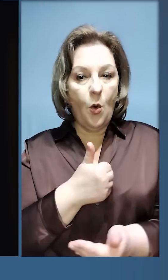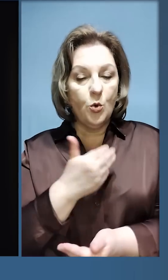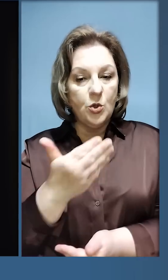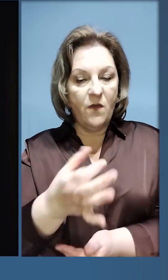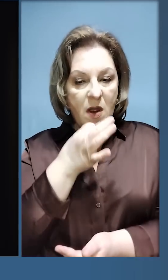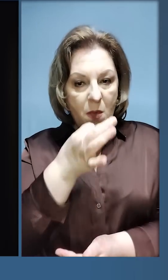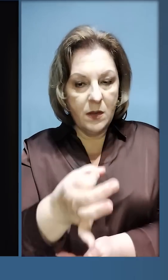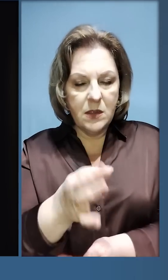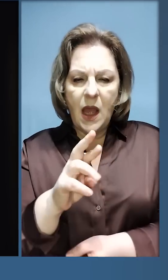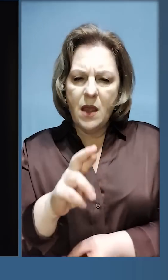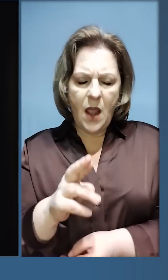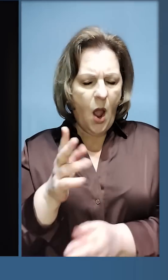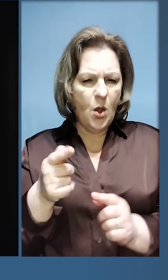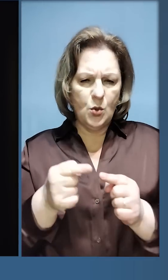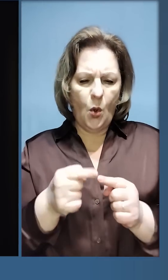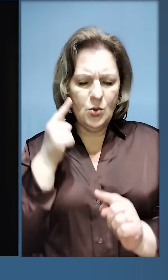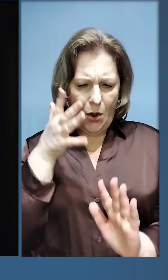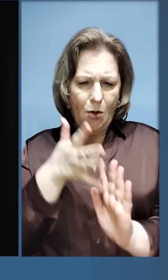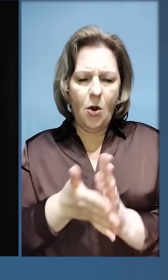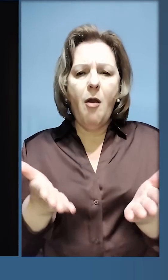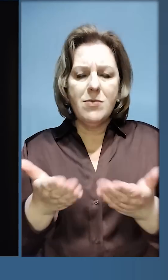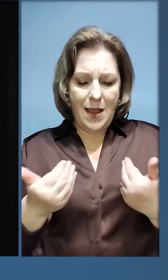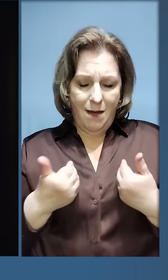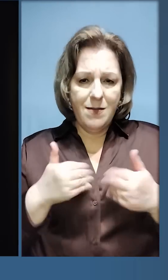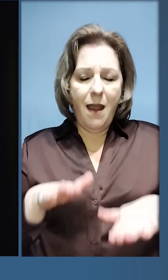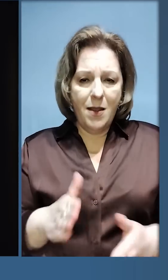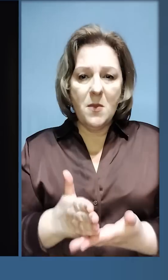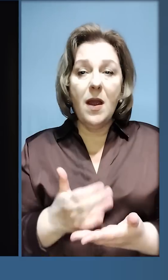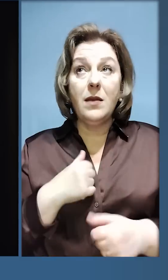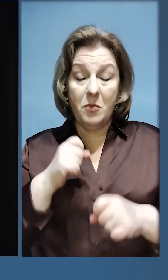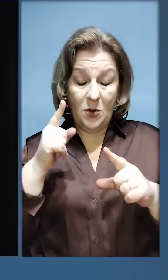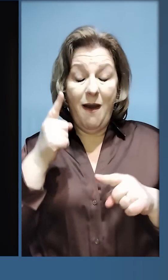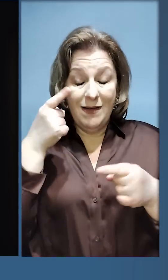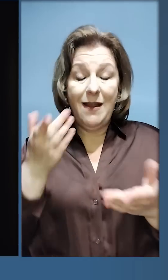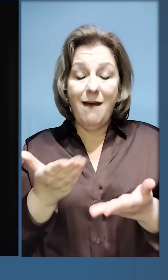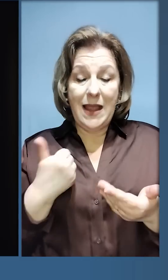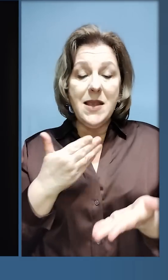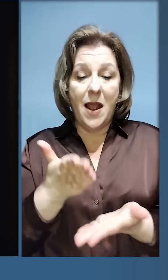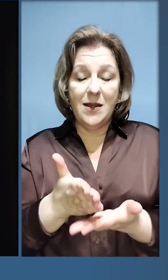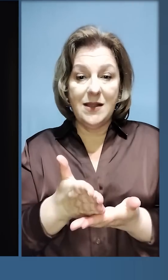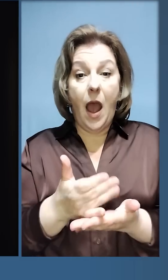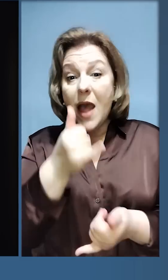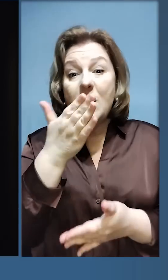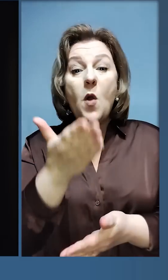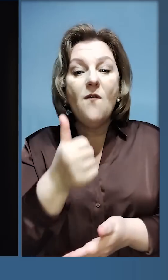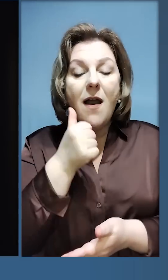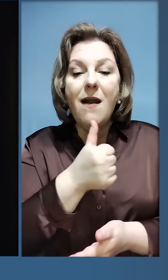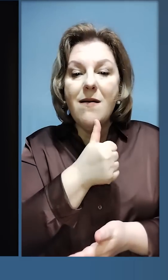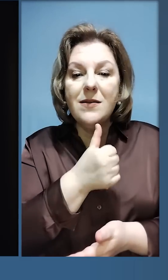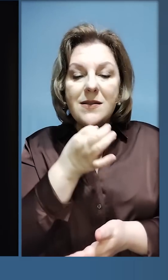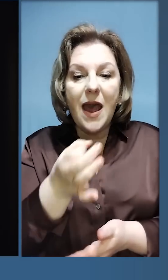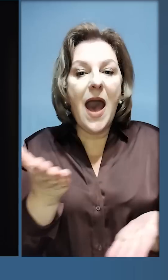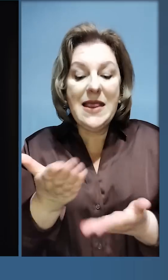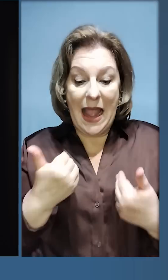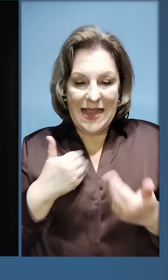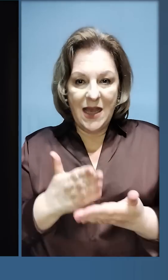По-перше, я вам хочу сказати, я точно розумію, де я. Я коли просинаюсь, я знаю, де я знаходжусь. Я не можу вам